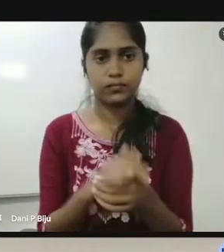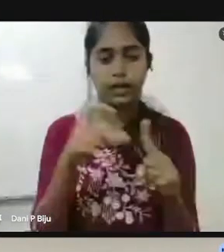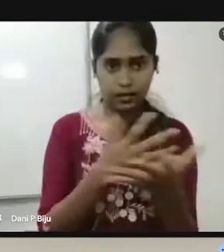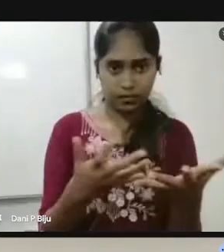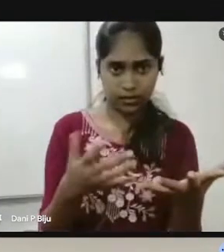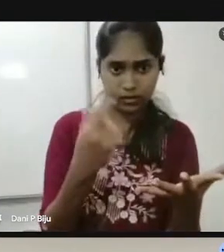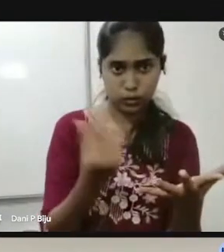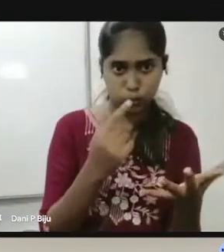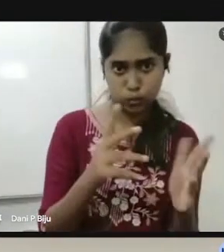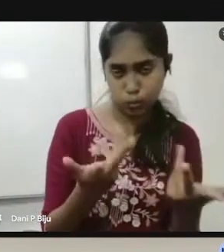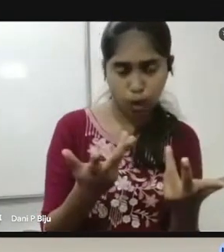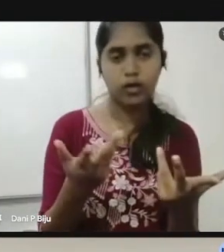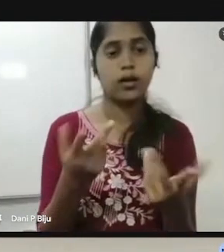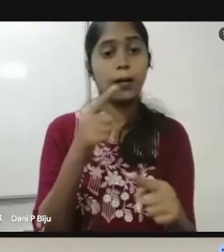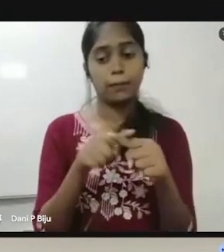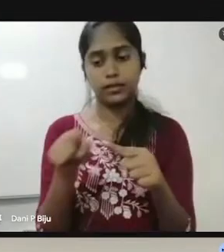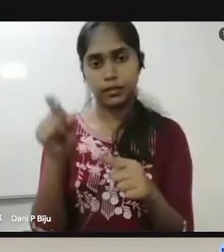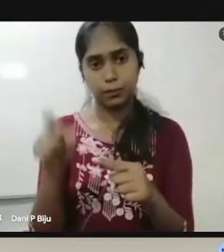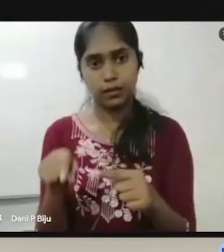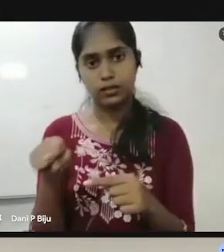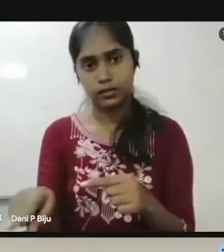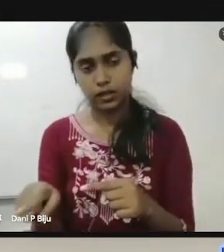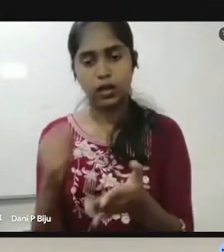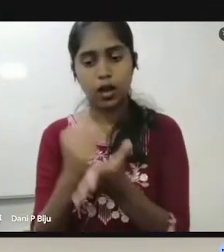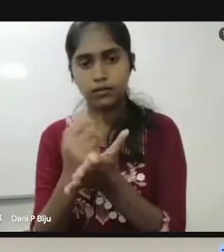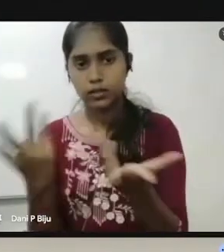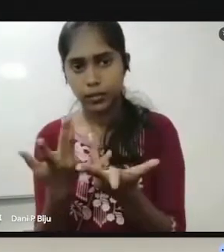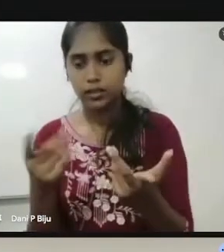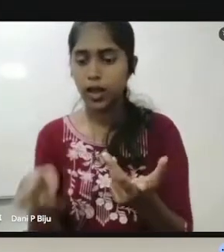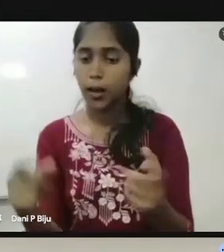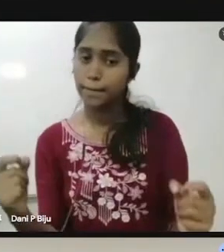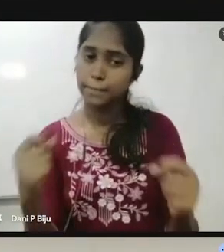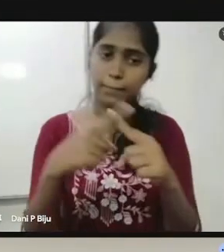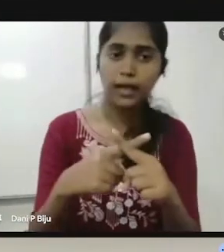എന്ന് പറയുന്നത്, അത് നോക്കിയിട്ടാണ് നമ്മളൊരു സിസ്റ്റം അവർക്ക് കൊടുക്കുന്നത്.